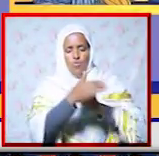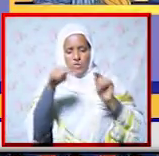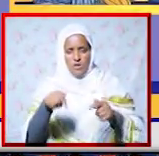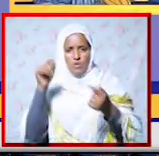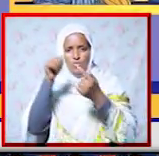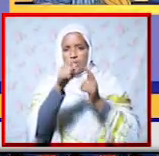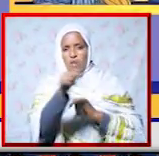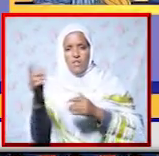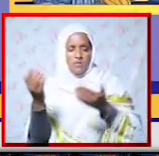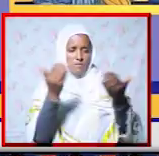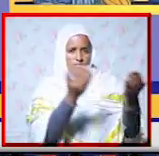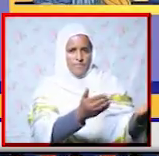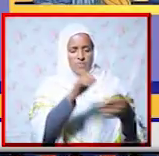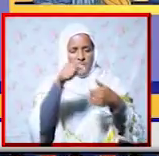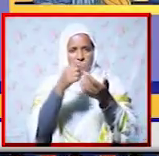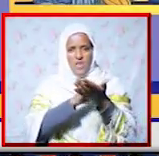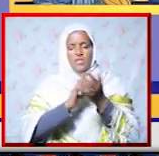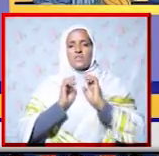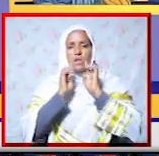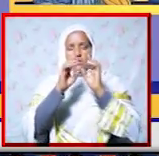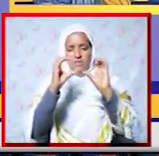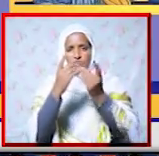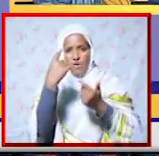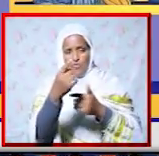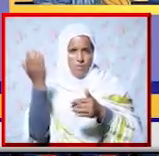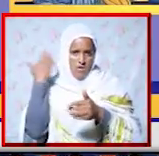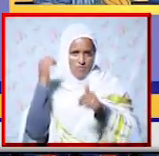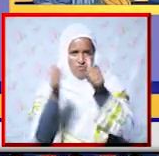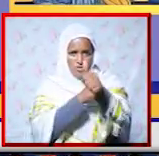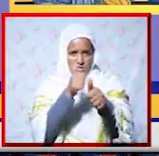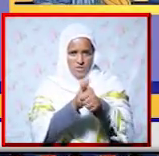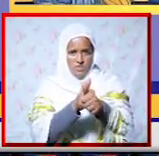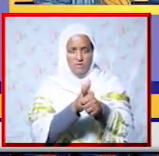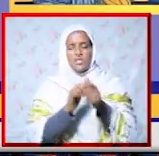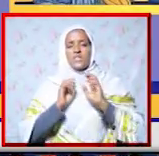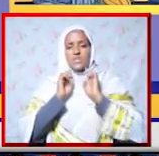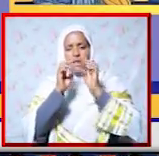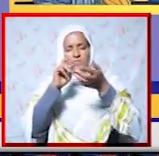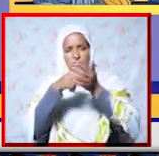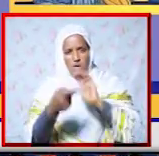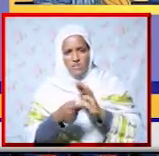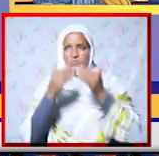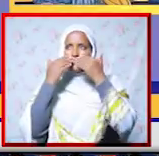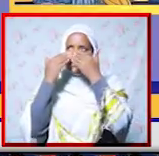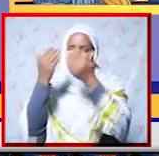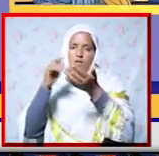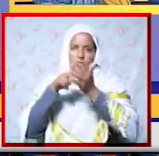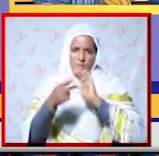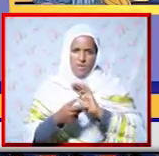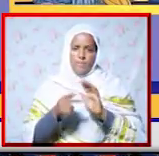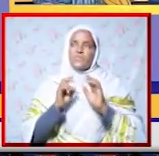ዛሬ ወደ እናንተ የምናደርሰው ስለ ቅዳሴ ነው ክፍል አንዱን ባለፈው ተከታትለናል እንግዲህ ቅዳሴ ማለት ምስጋና ማለት